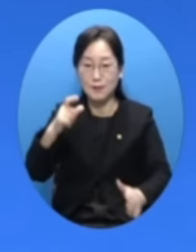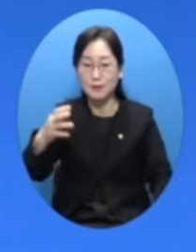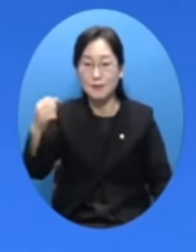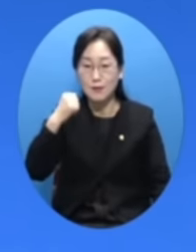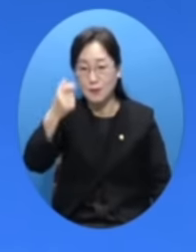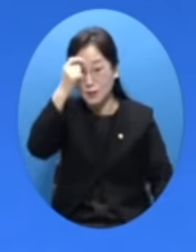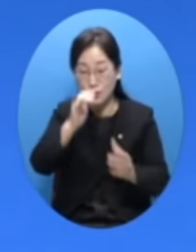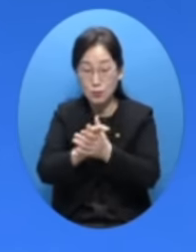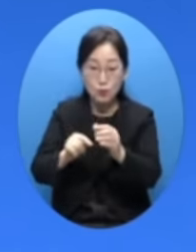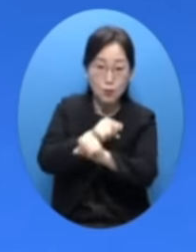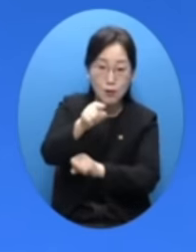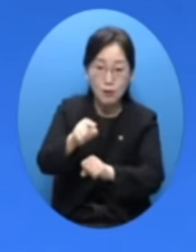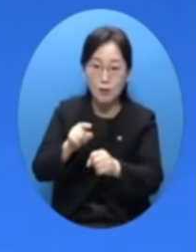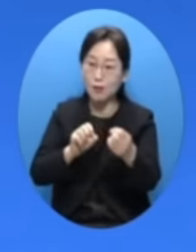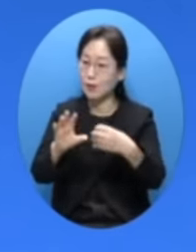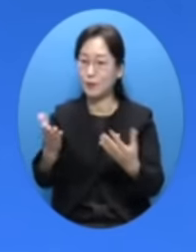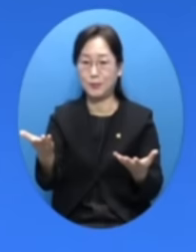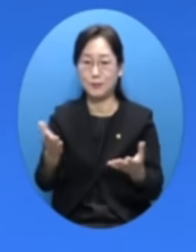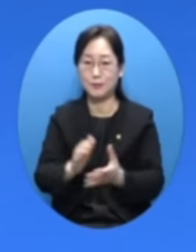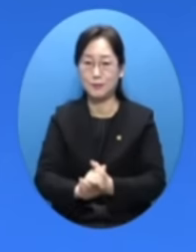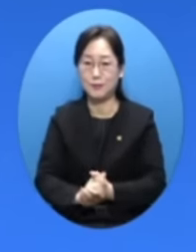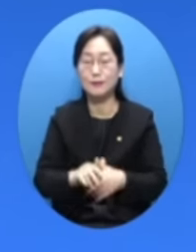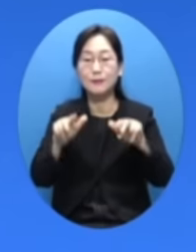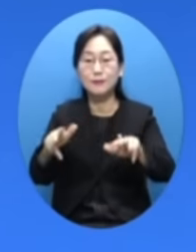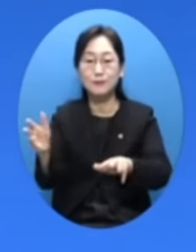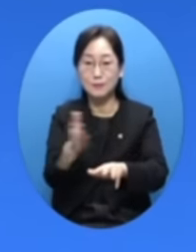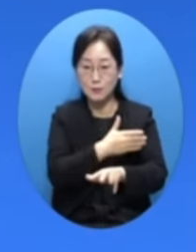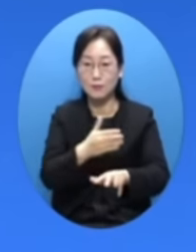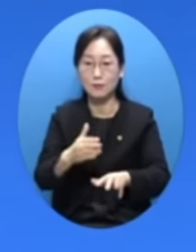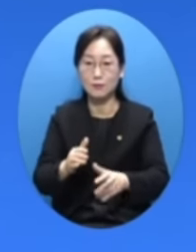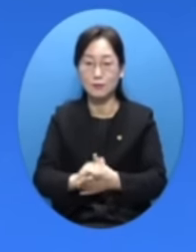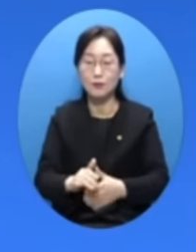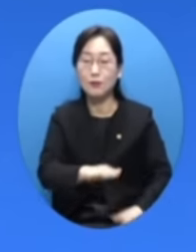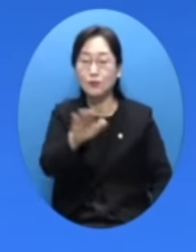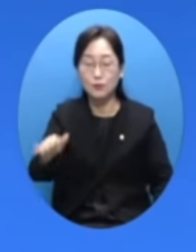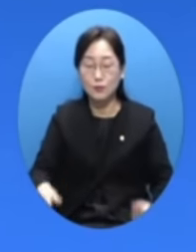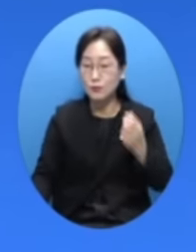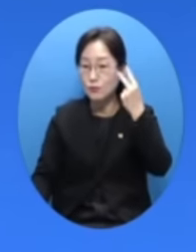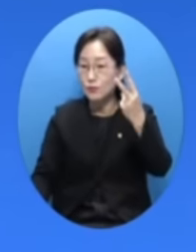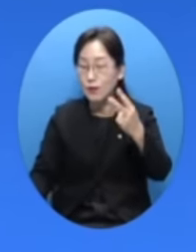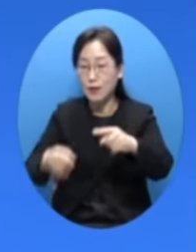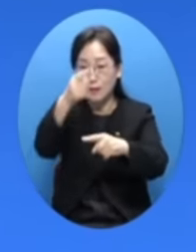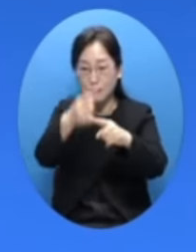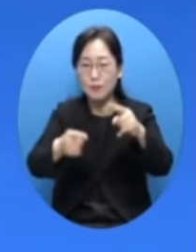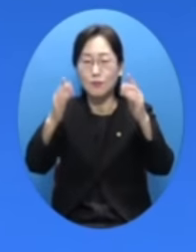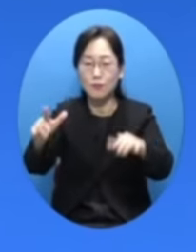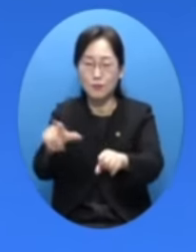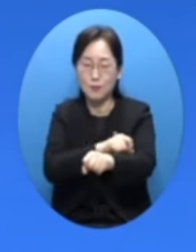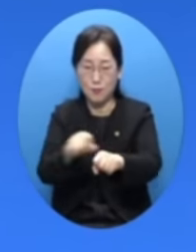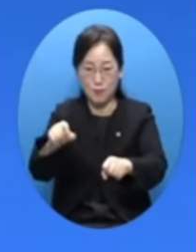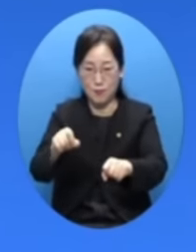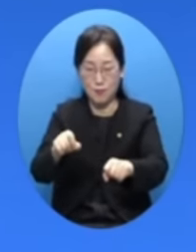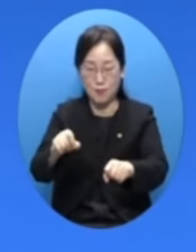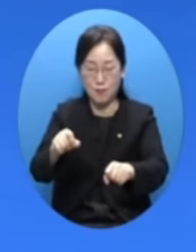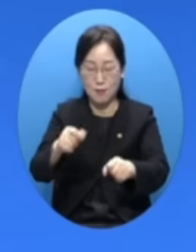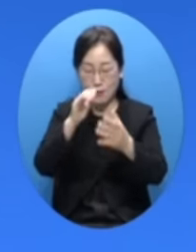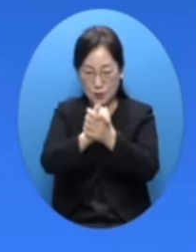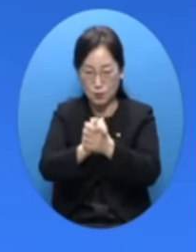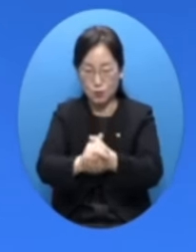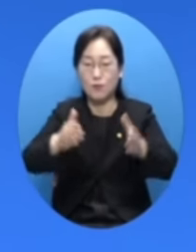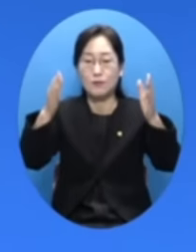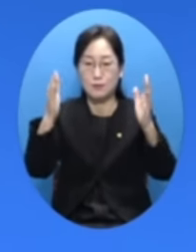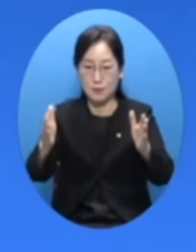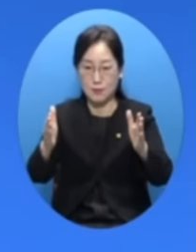외에는 답이 없습니다. 지금부터 우리가 두 달 반 동안 특별 기도 기간을 선포했는데